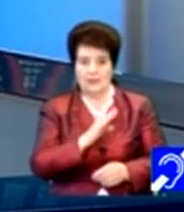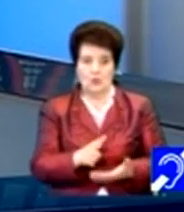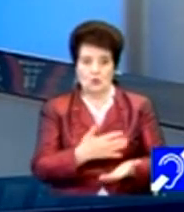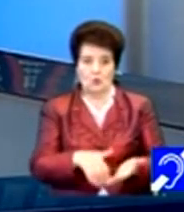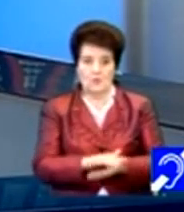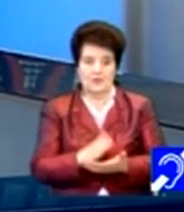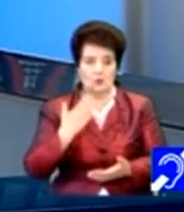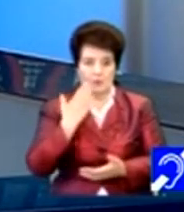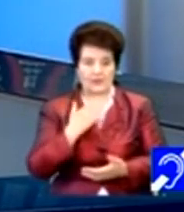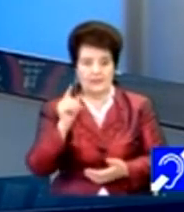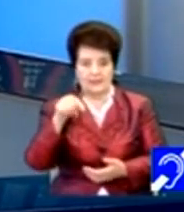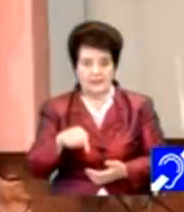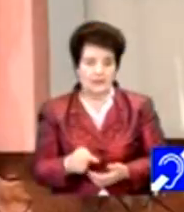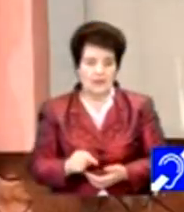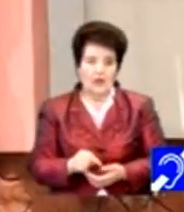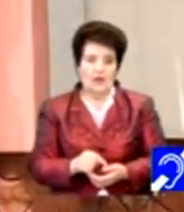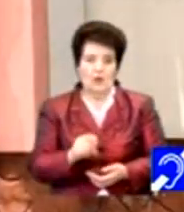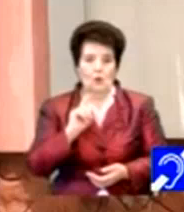comunitatea românească din Ucraina.